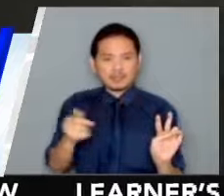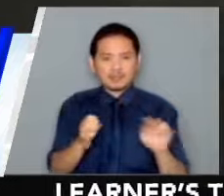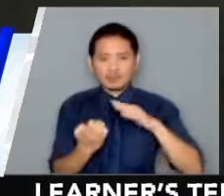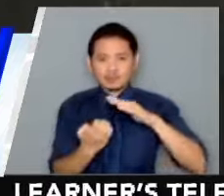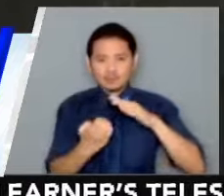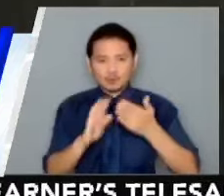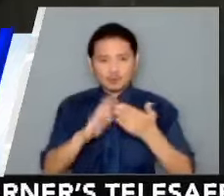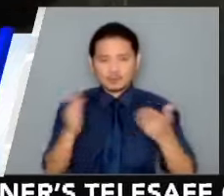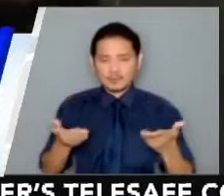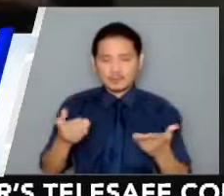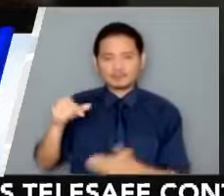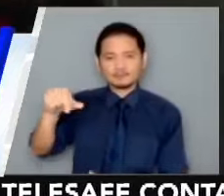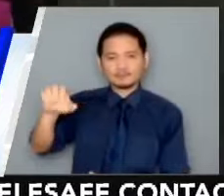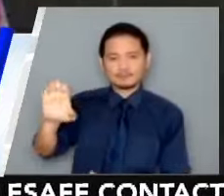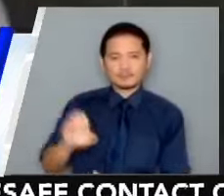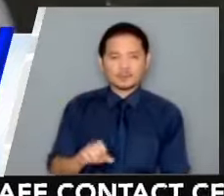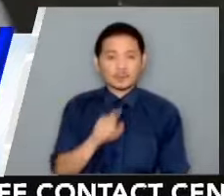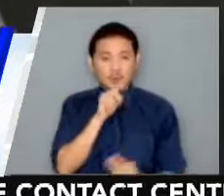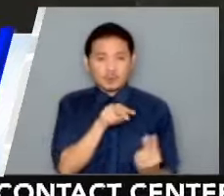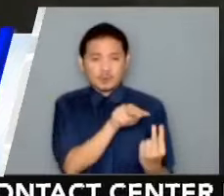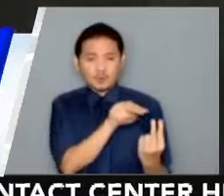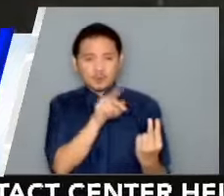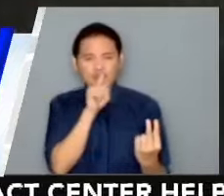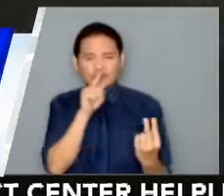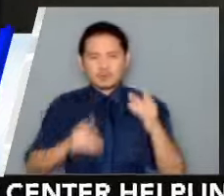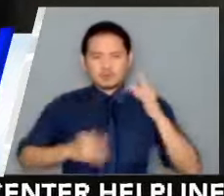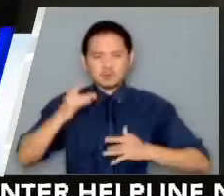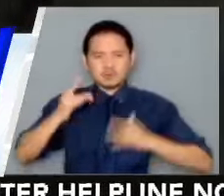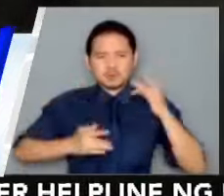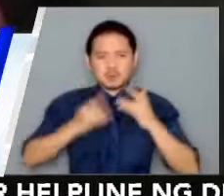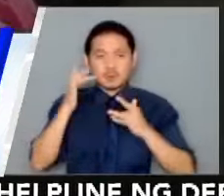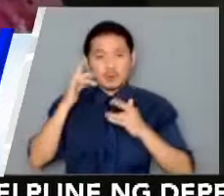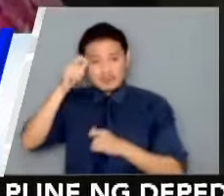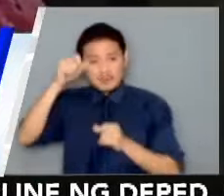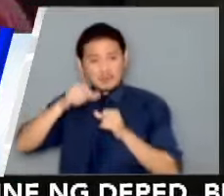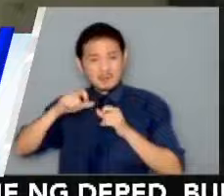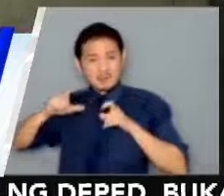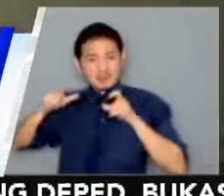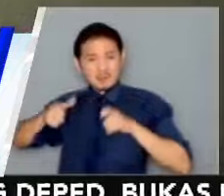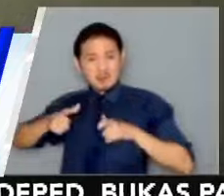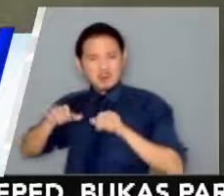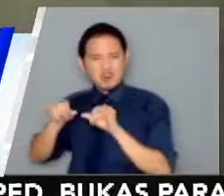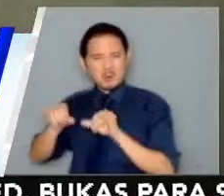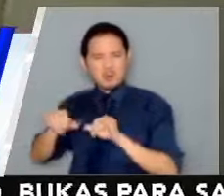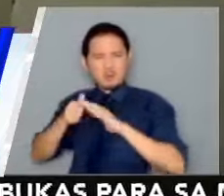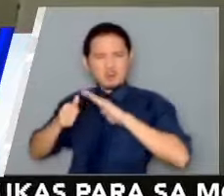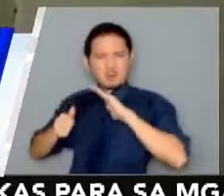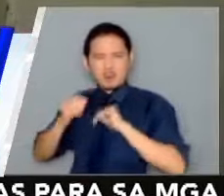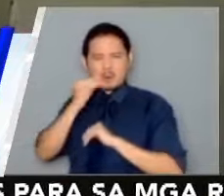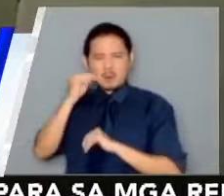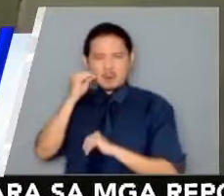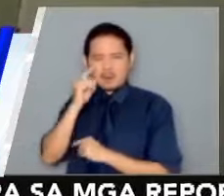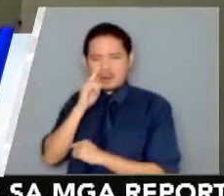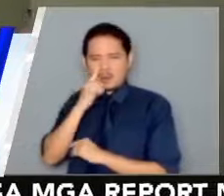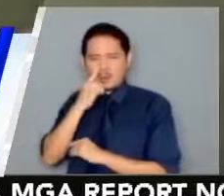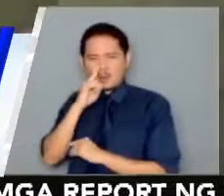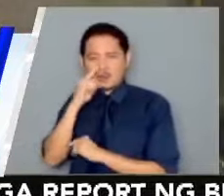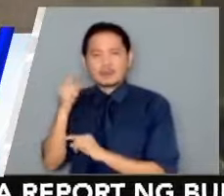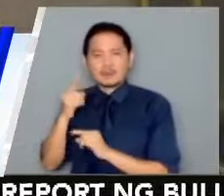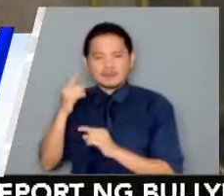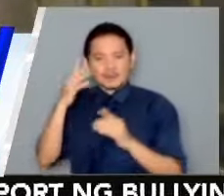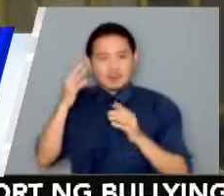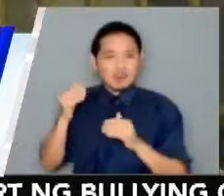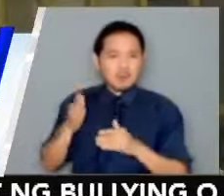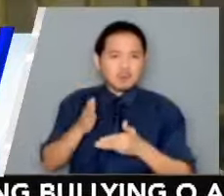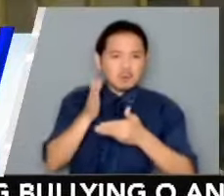pumasok ang dalawa, lalo at naburyong ng husto sa bahay noong kasagsagan ng pandemic. Bukod sa pagkabagot, pansin ni Lola na hindi pa ganun kabilis magbasa ang mga